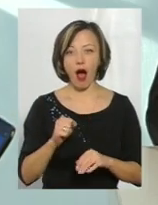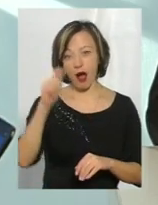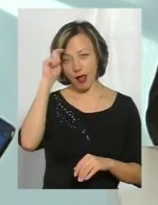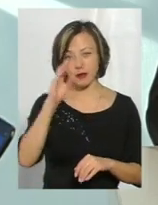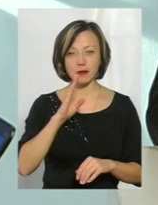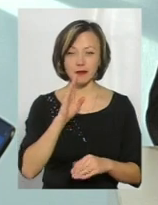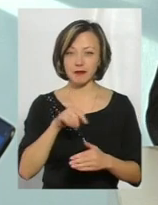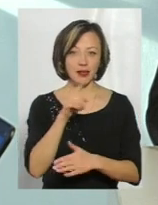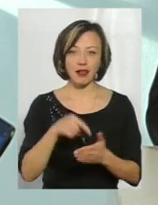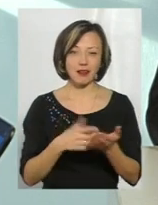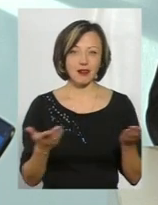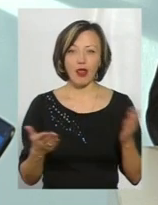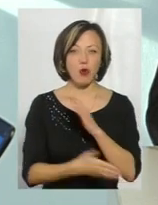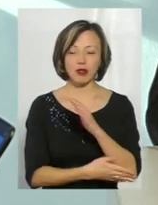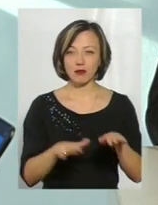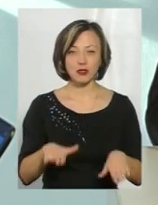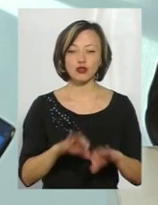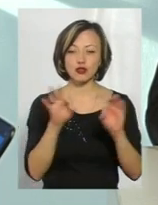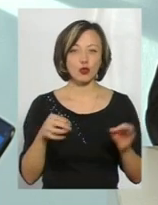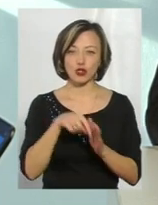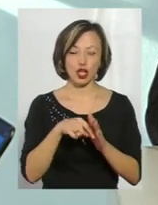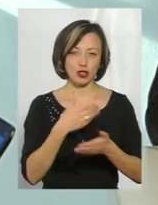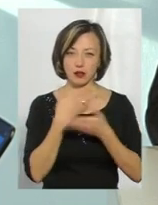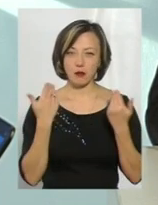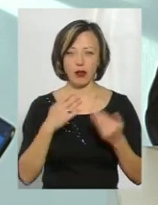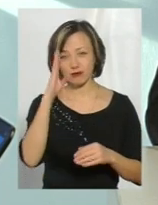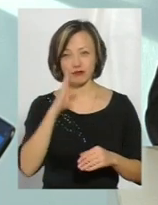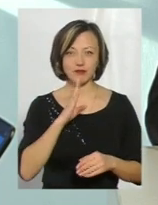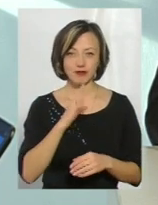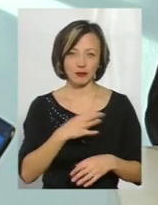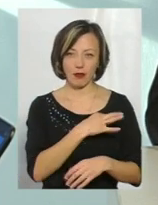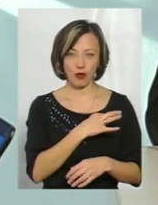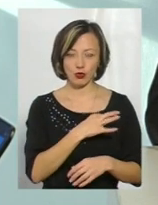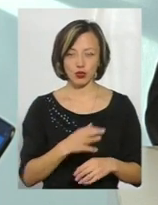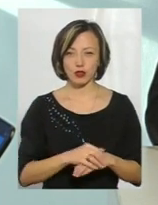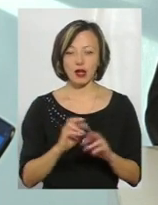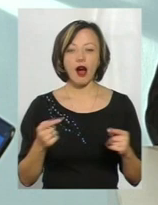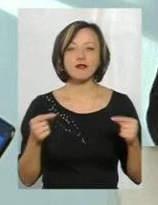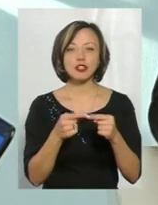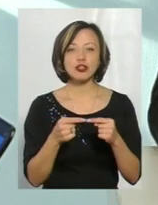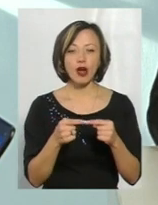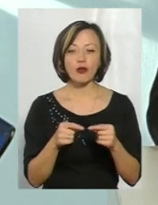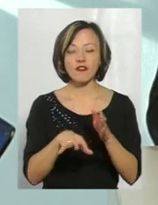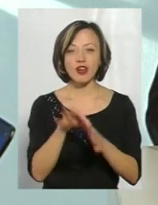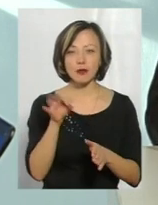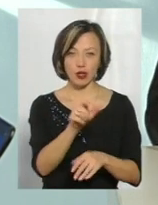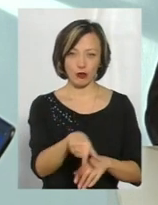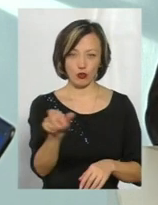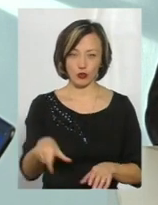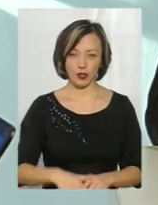на останньому місці, тобто вони абсолютно жодної ролі не грають при тому, як роблять свій